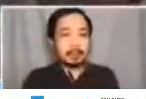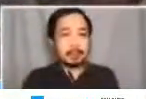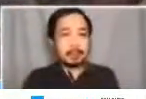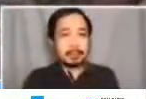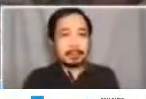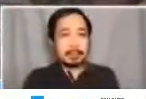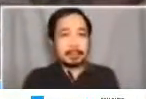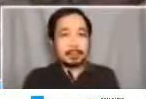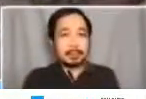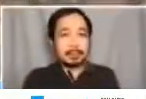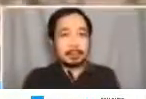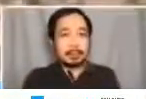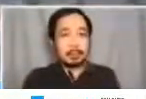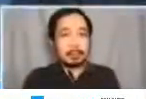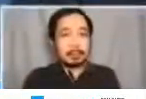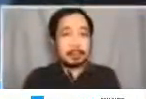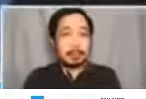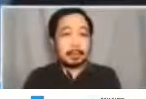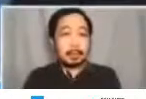ma'am.